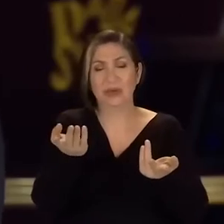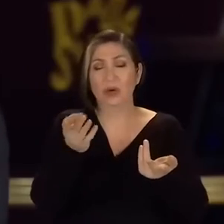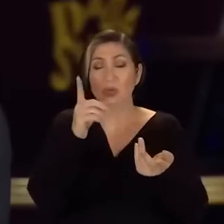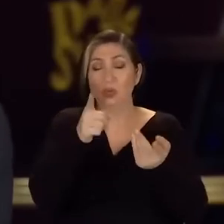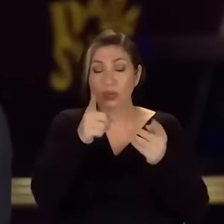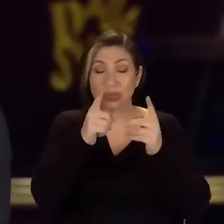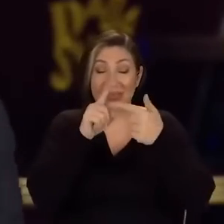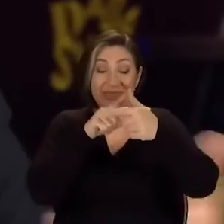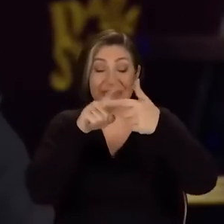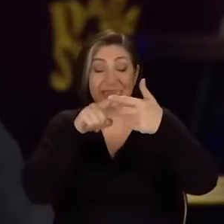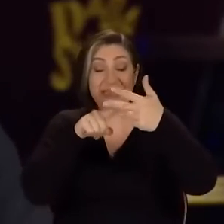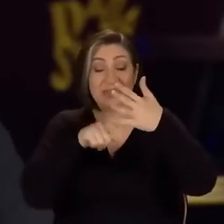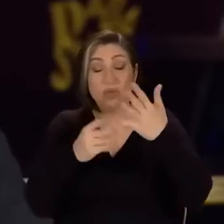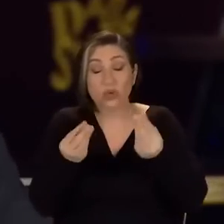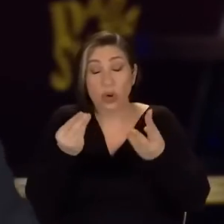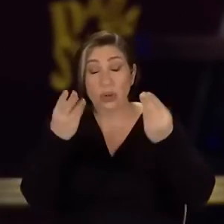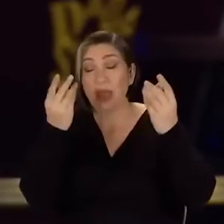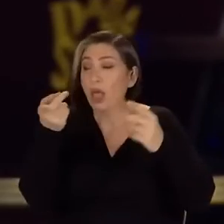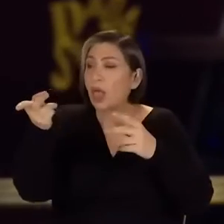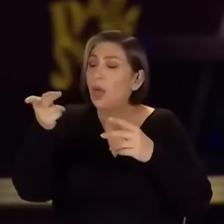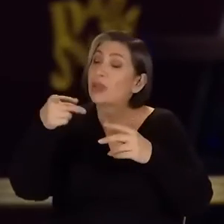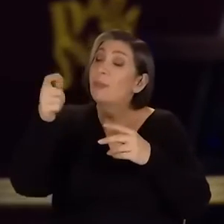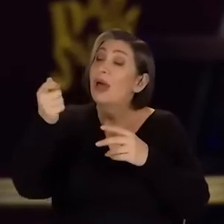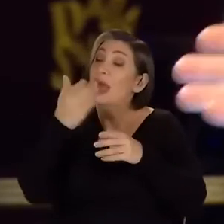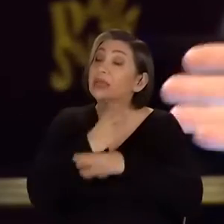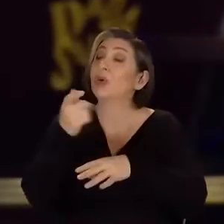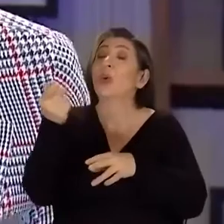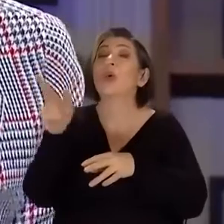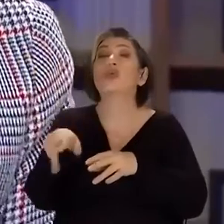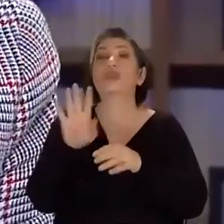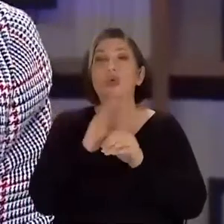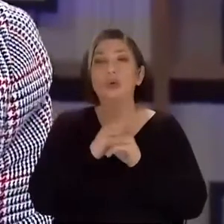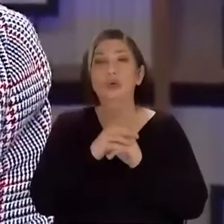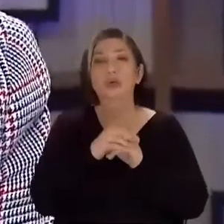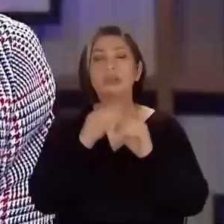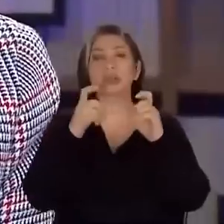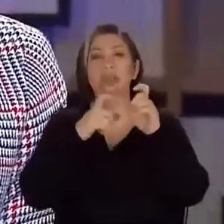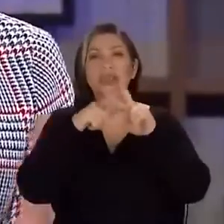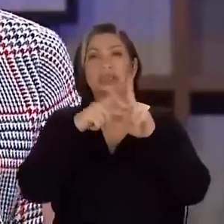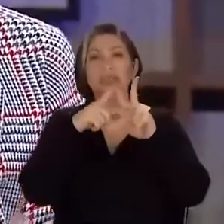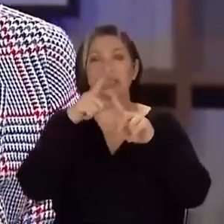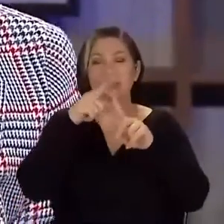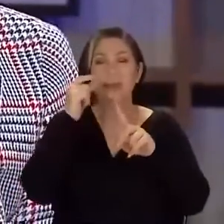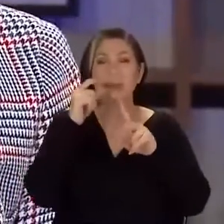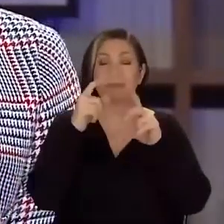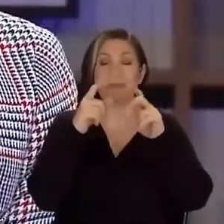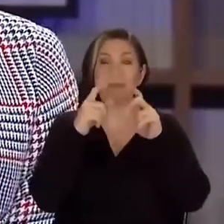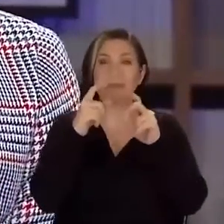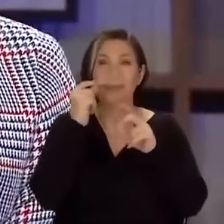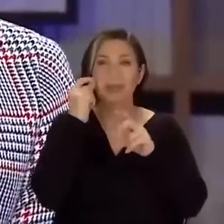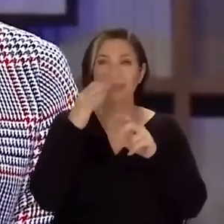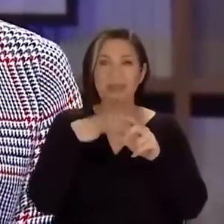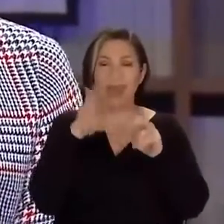bu seçeneklerin çoğalması diğer seçenekleri öldürmüyor. Kısacası onu vurgulamak şimdi, istiyorum. Şimdi Şant Bey'den isteyeceğim